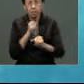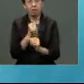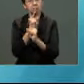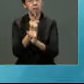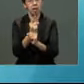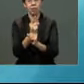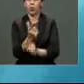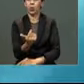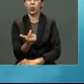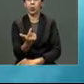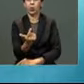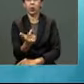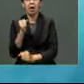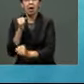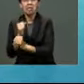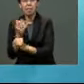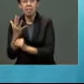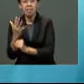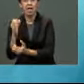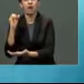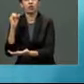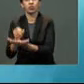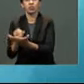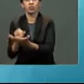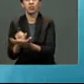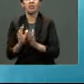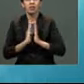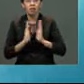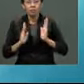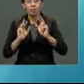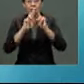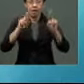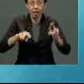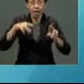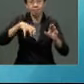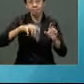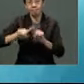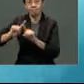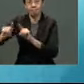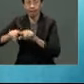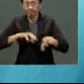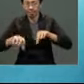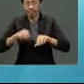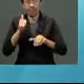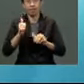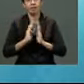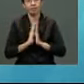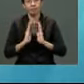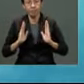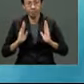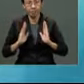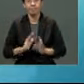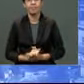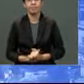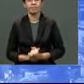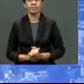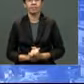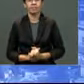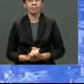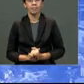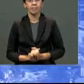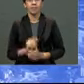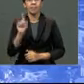ยส่วนใหญ่ไม่ปฏิบัติเป็นศูนย์เลยนะครับต้องขอบพระคุณทุกท่านที่มีส่วนร่วมในการจัดการตรงนี้ครับขอบพระคุณครับ ค่ะมาดูเ